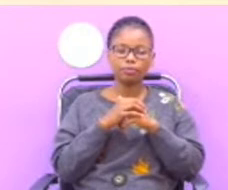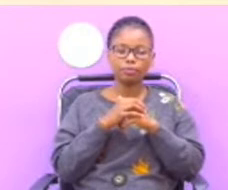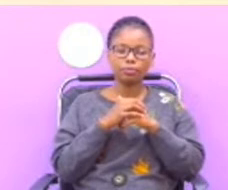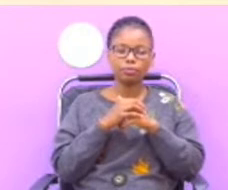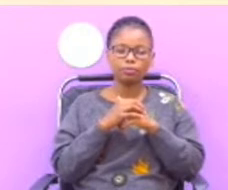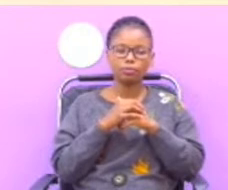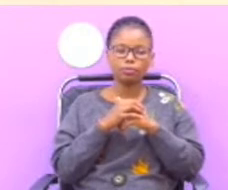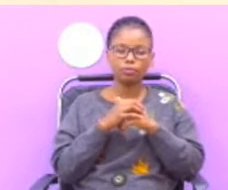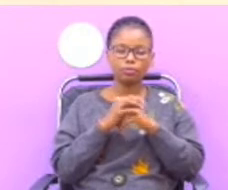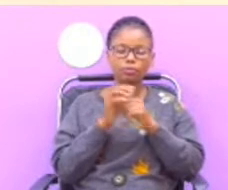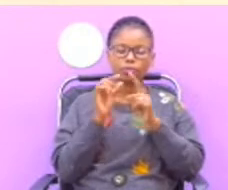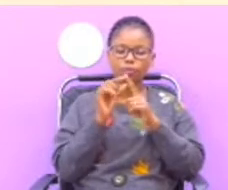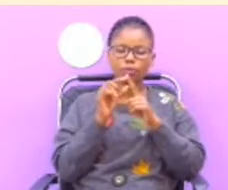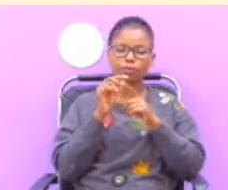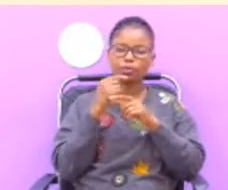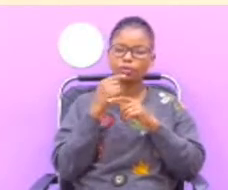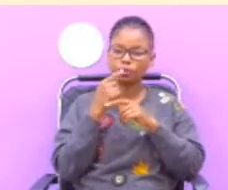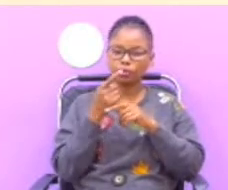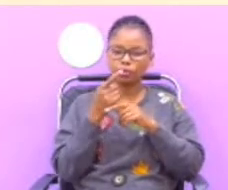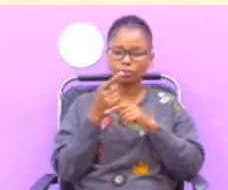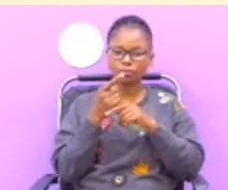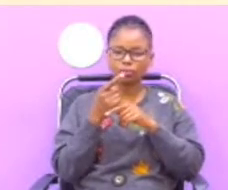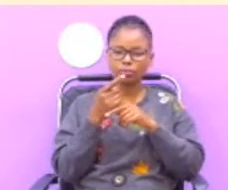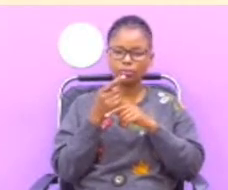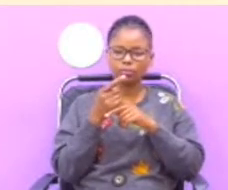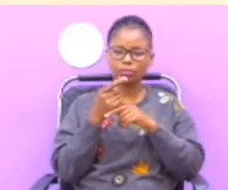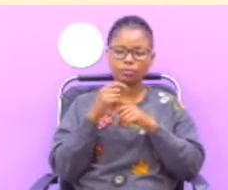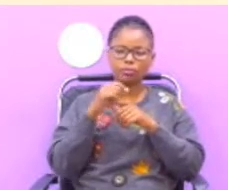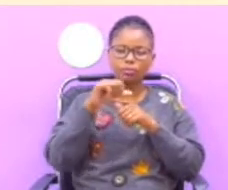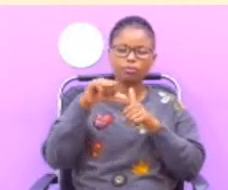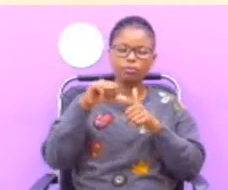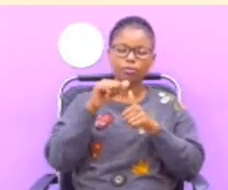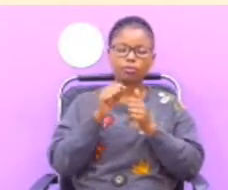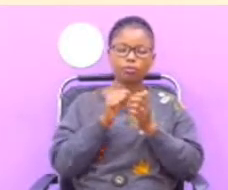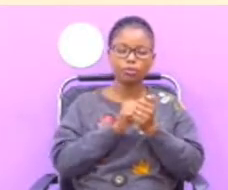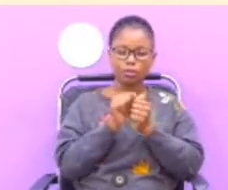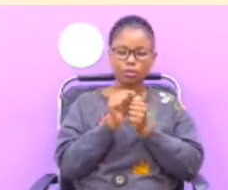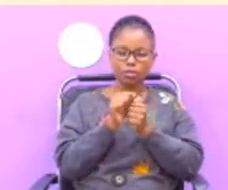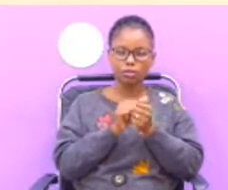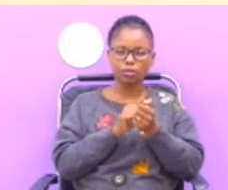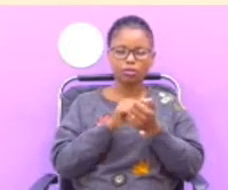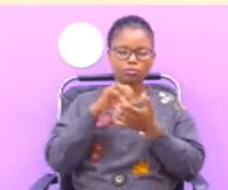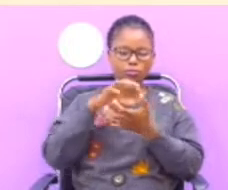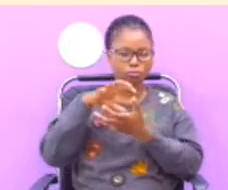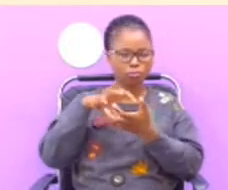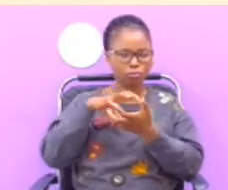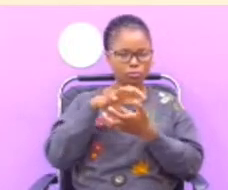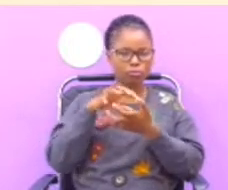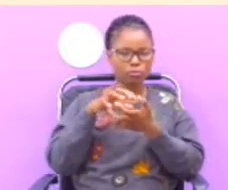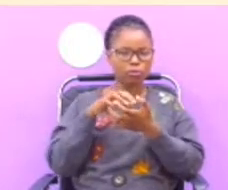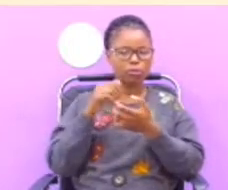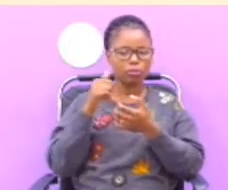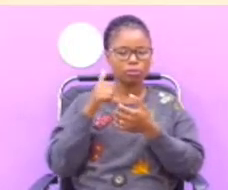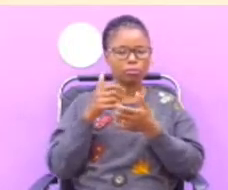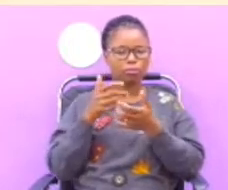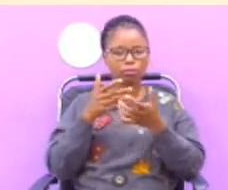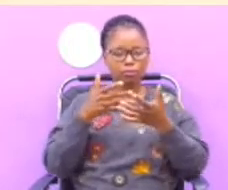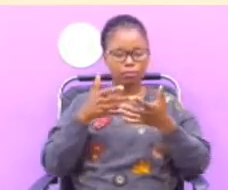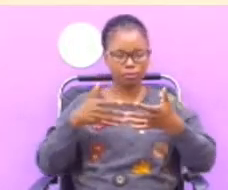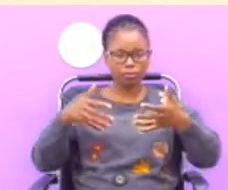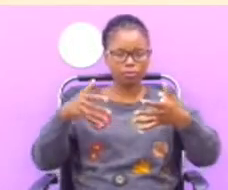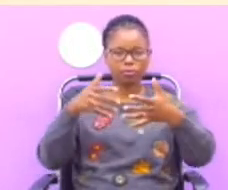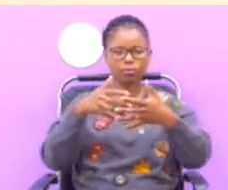Madiko maratwira na marari uhoro wa guthunguthio. Uria gitaruru